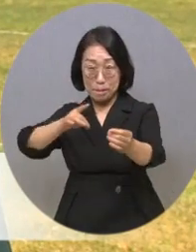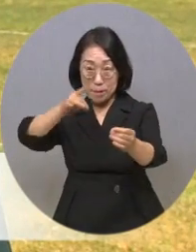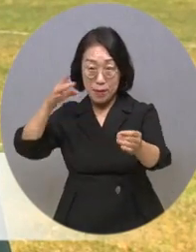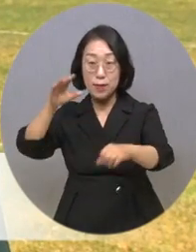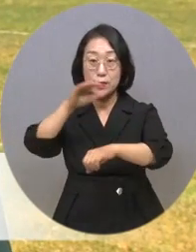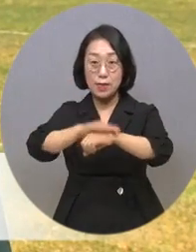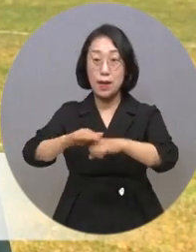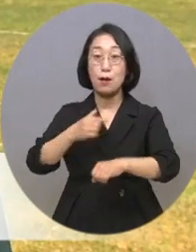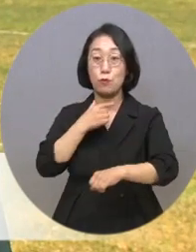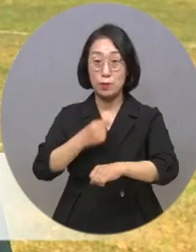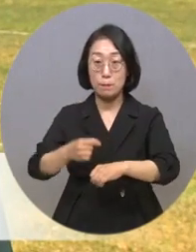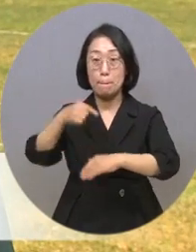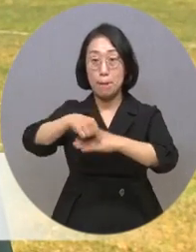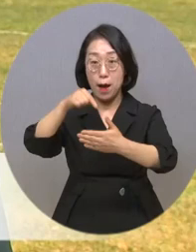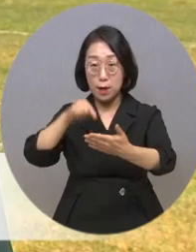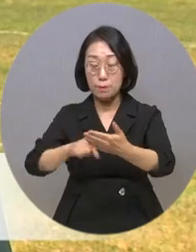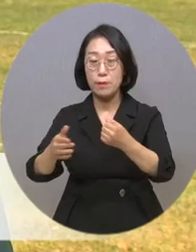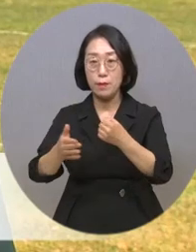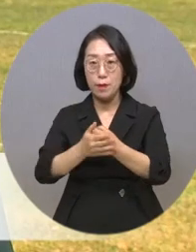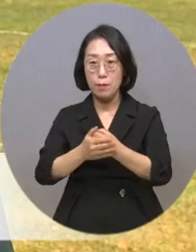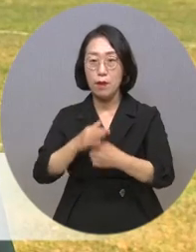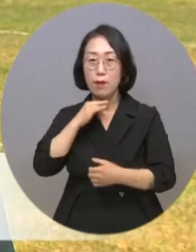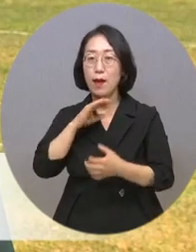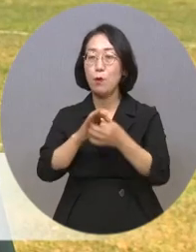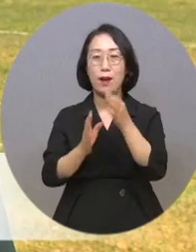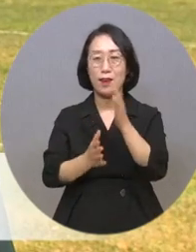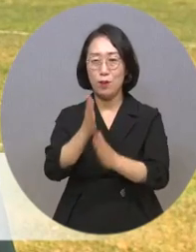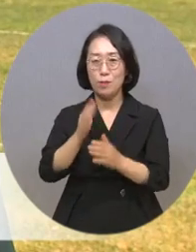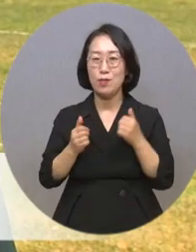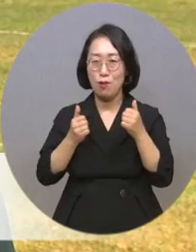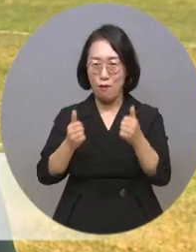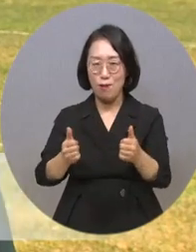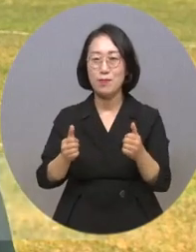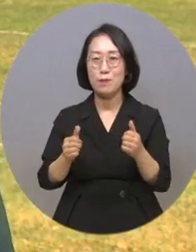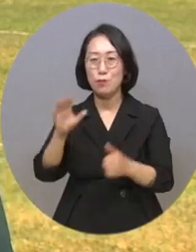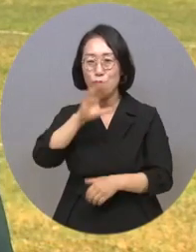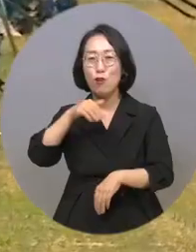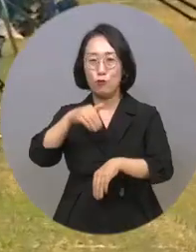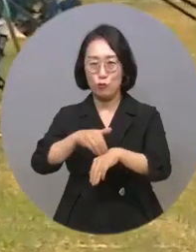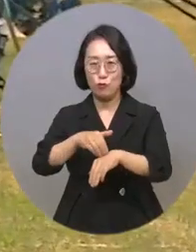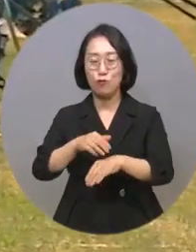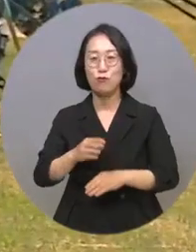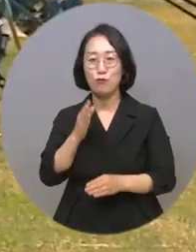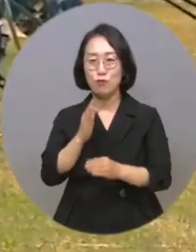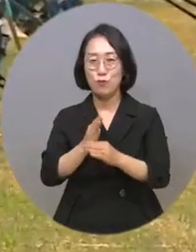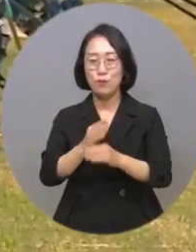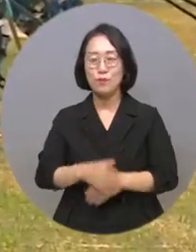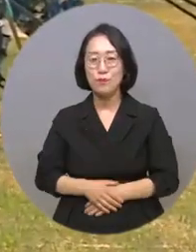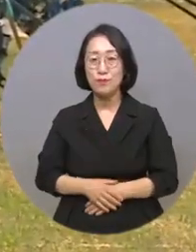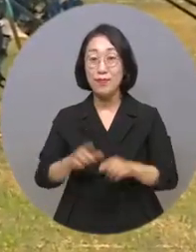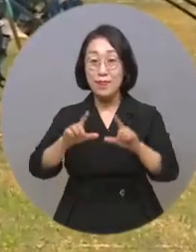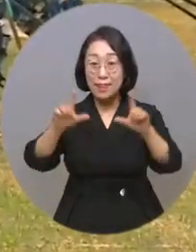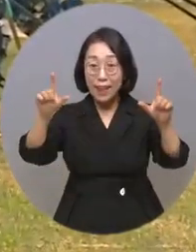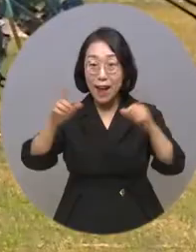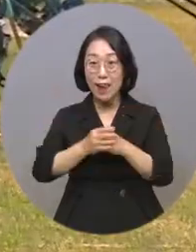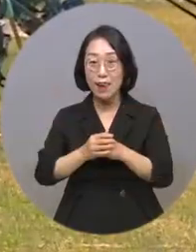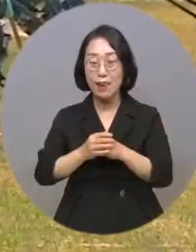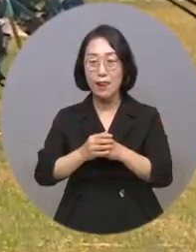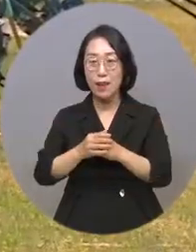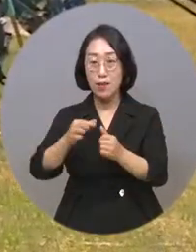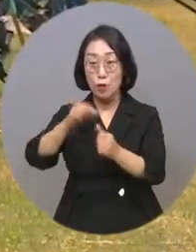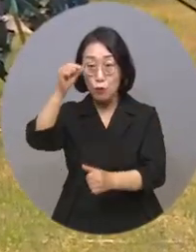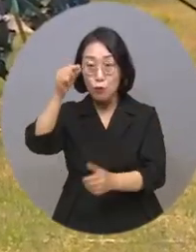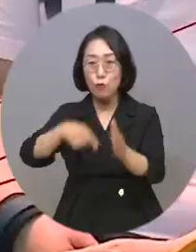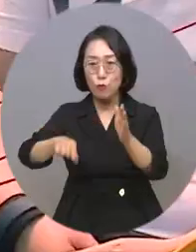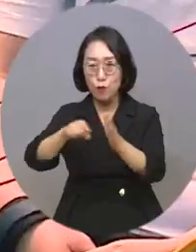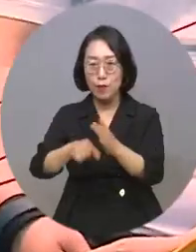된다라고 생각을 하고 있었기 때문에 뭐 나이와 상관없이 열심히 운동하고 있습니다. 이날 선수들은 국가대표를 향한